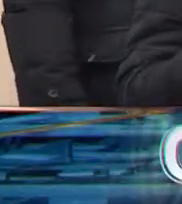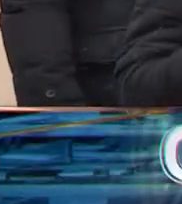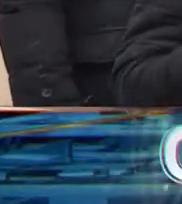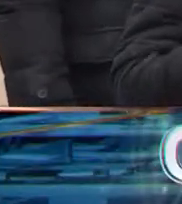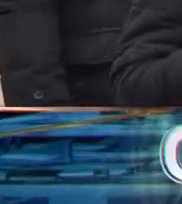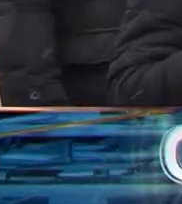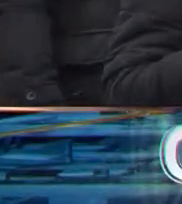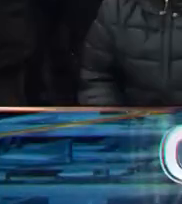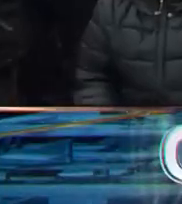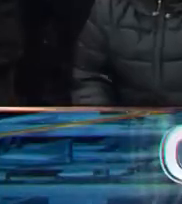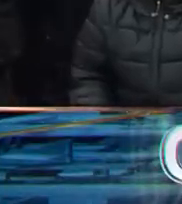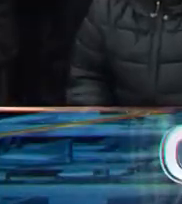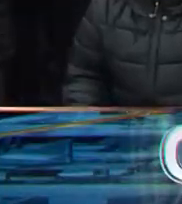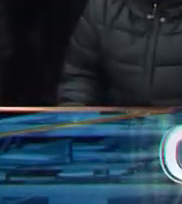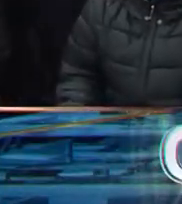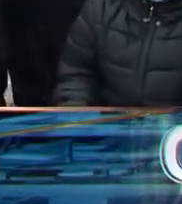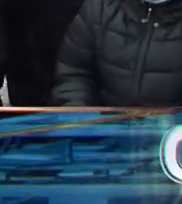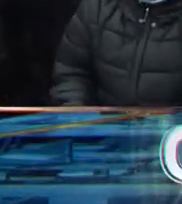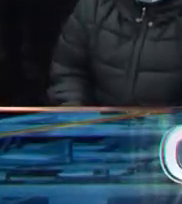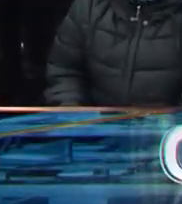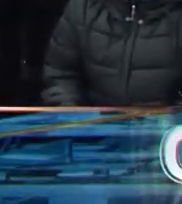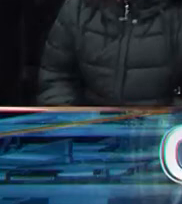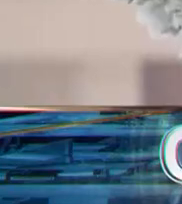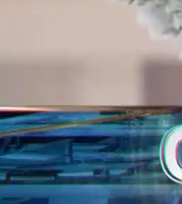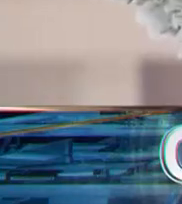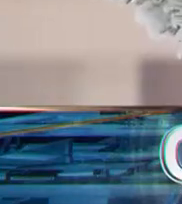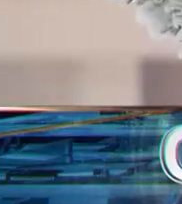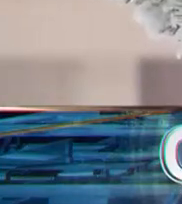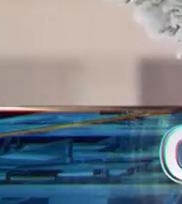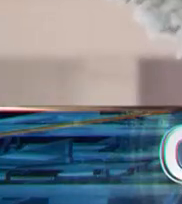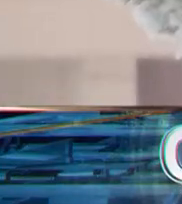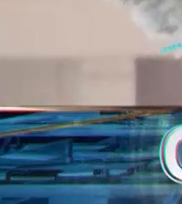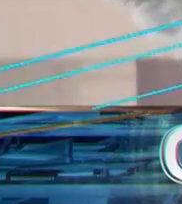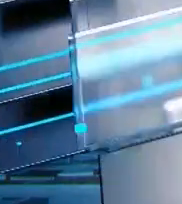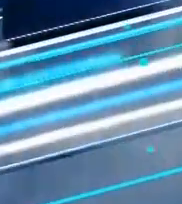Счастливы вместе. Сразу 120 семей Алматинской области стали новоселами.